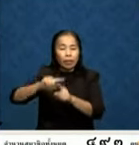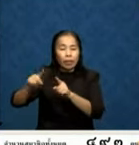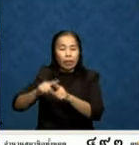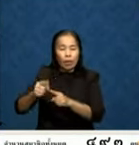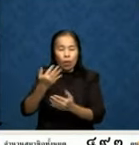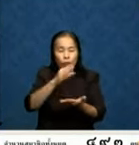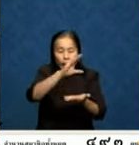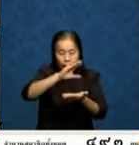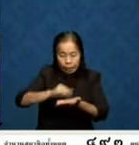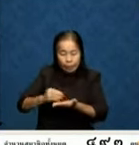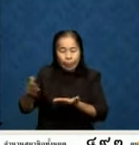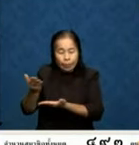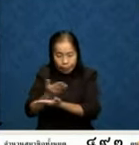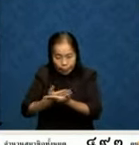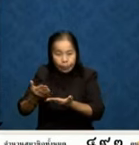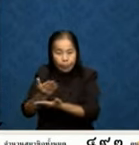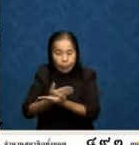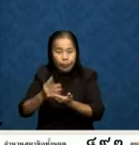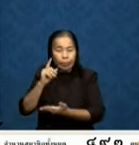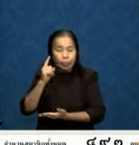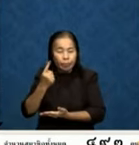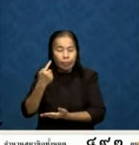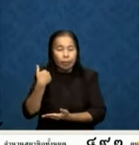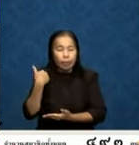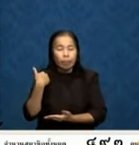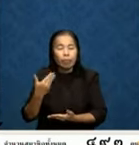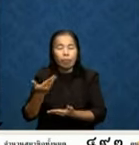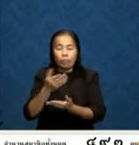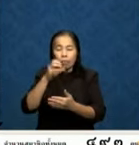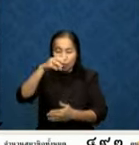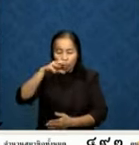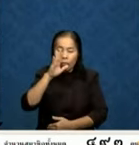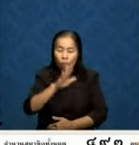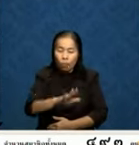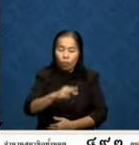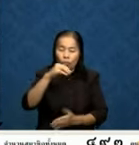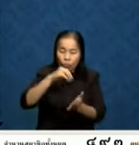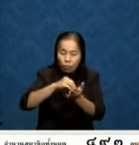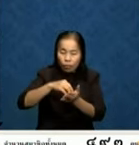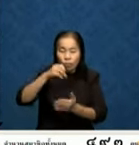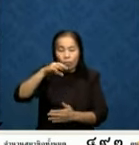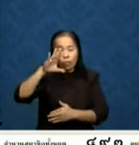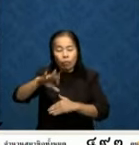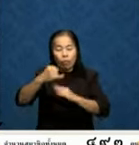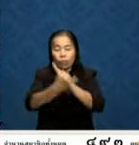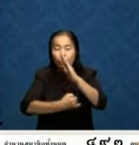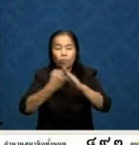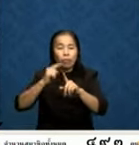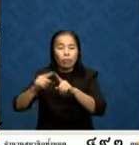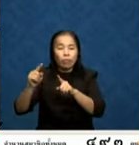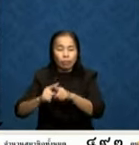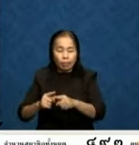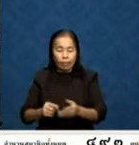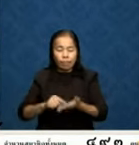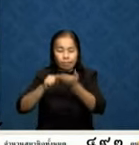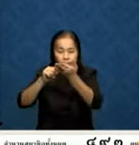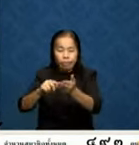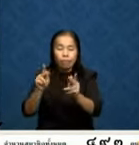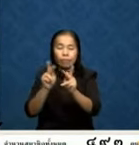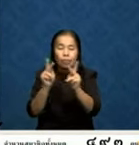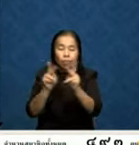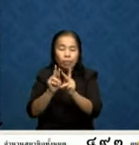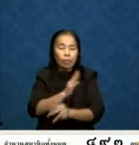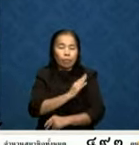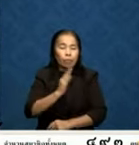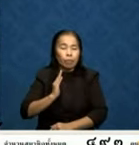ร่วมกันนะครับกับทางการไฟฟ้านครหลวงและการไฟฟ้าภูมิภาคนะครับก็จะนำเรื่องนี้เข้าสู่การพิจารณานะครับแล้